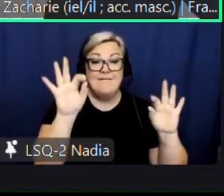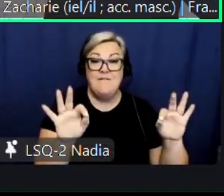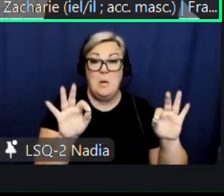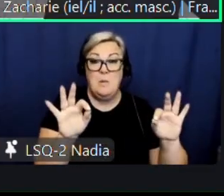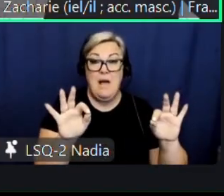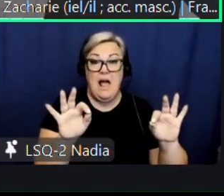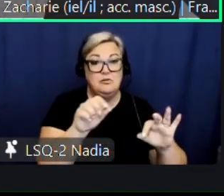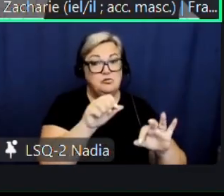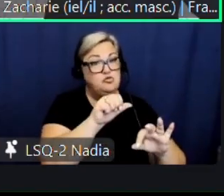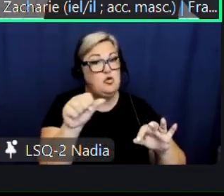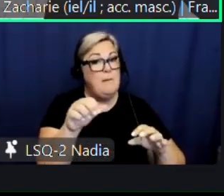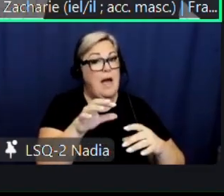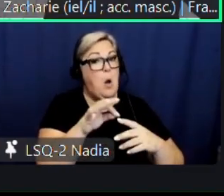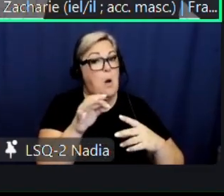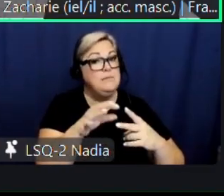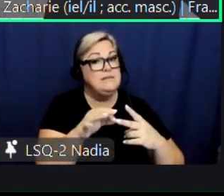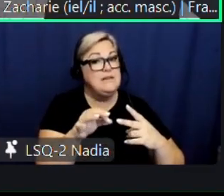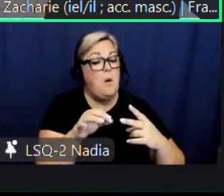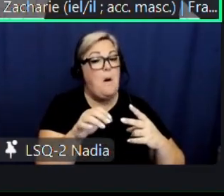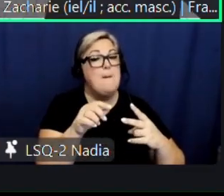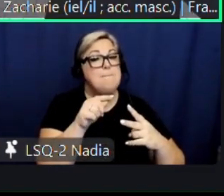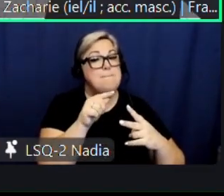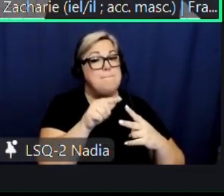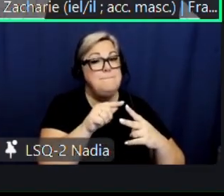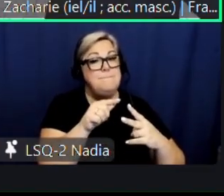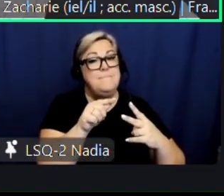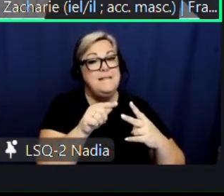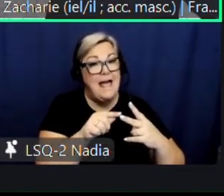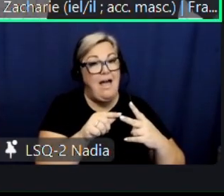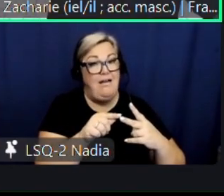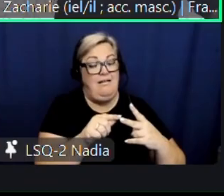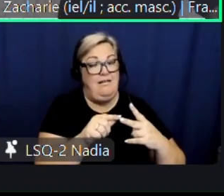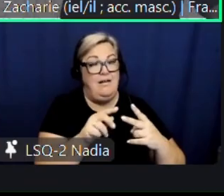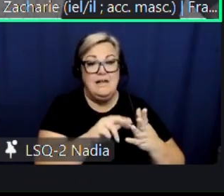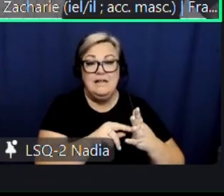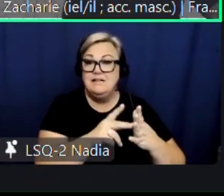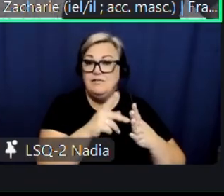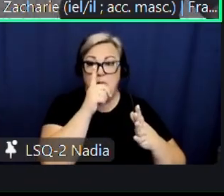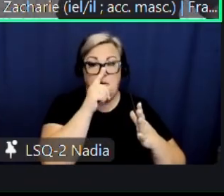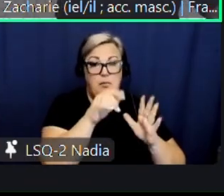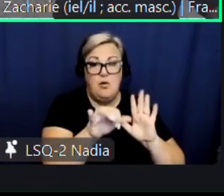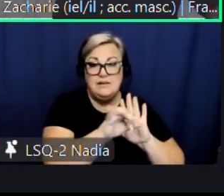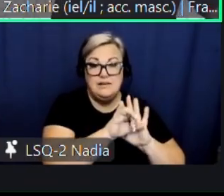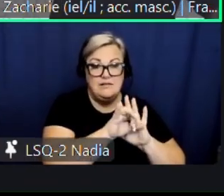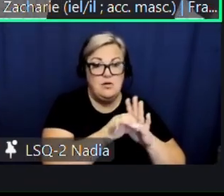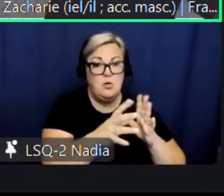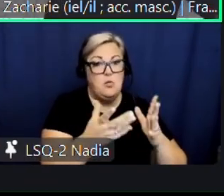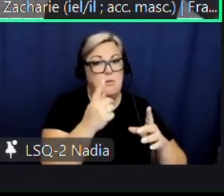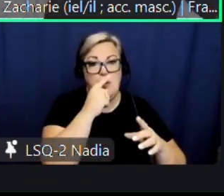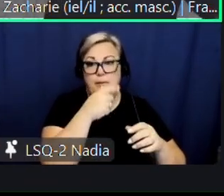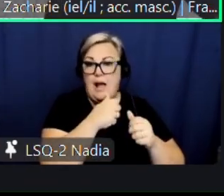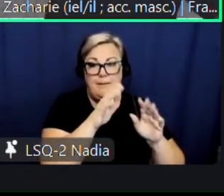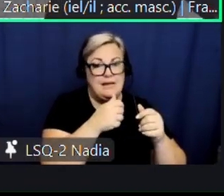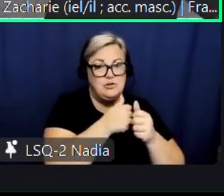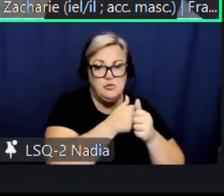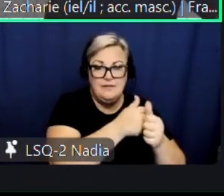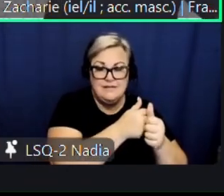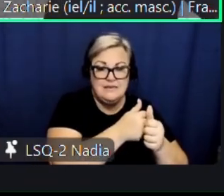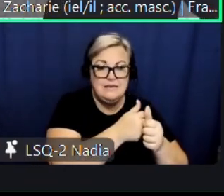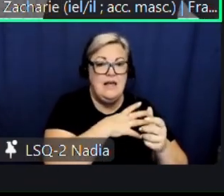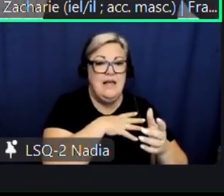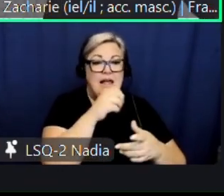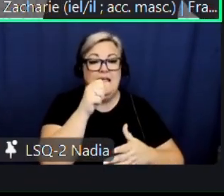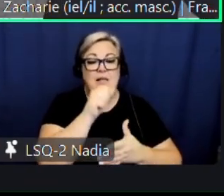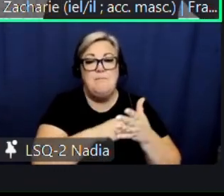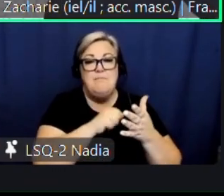souvent seulement des options binaires qui ne permettent pas l'auto-identification ou les suivis efficaces. Il y a parfois un manque